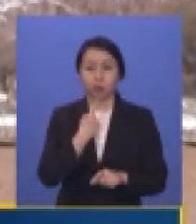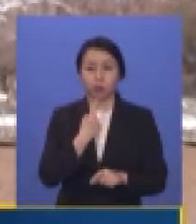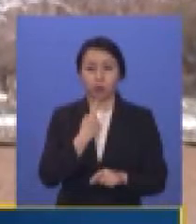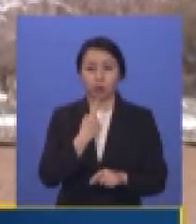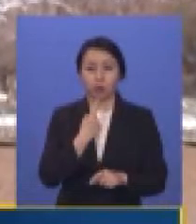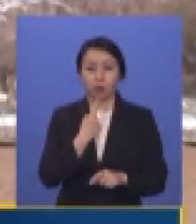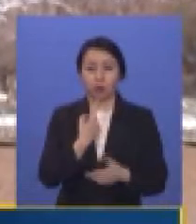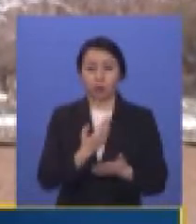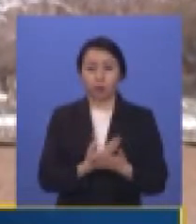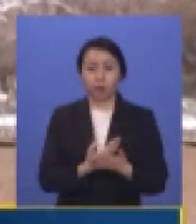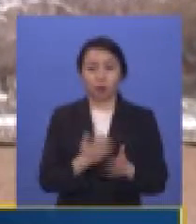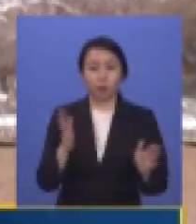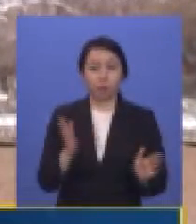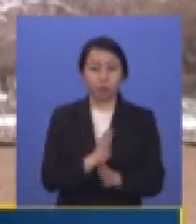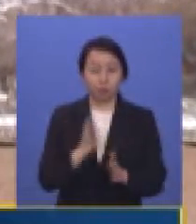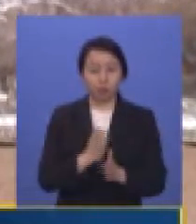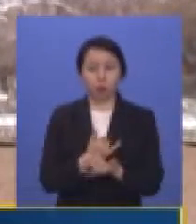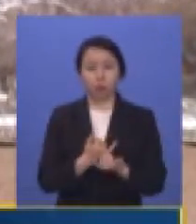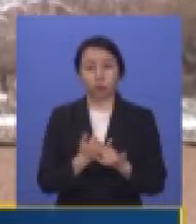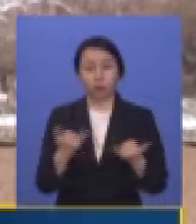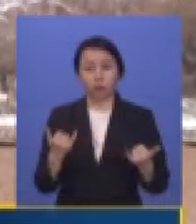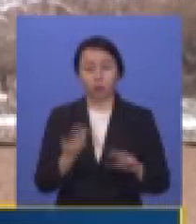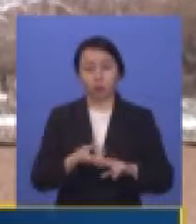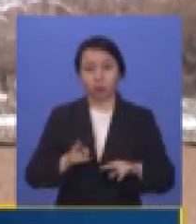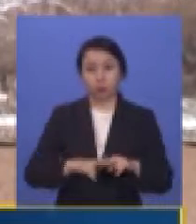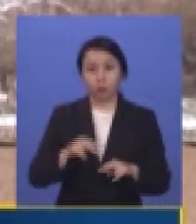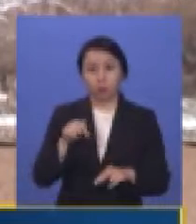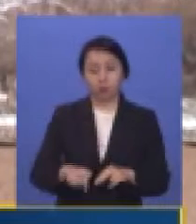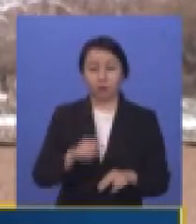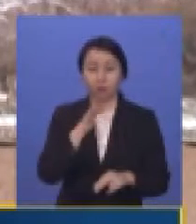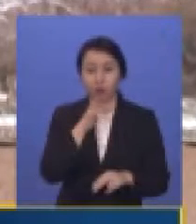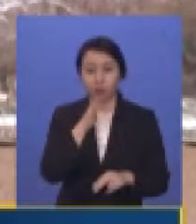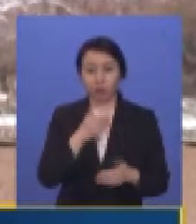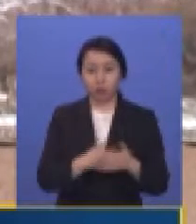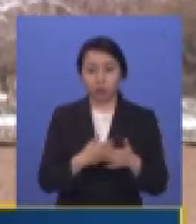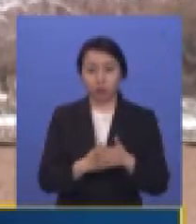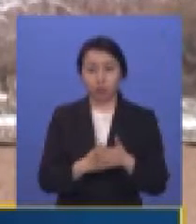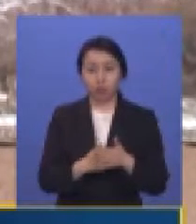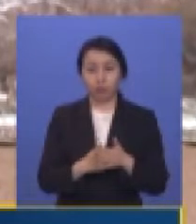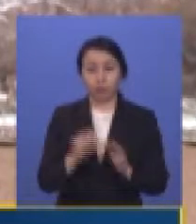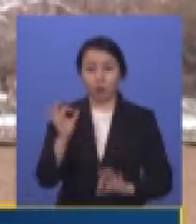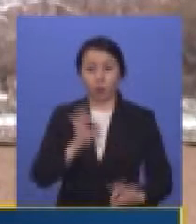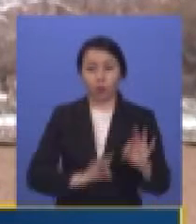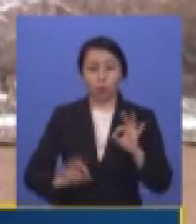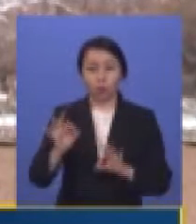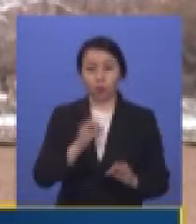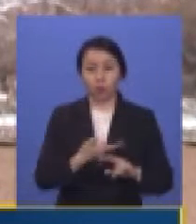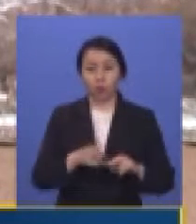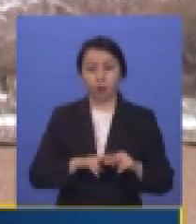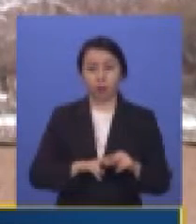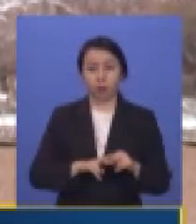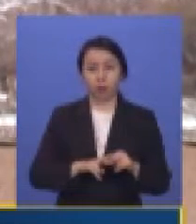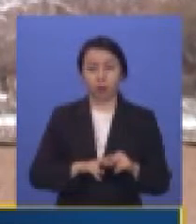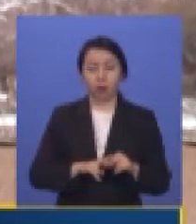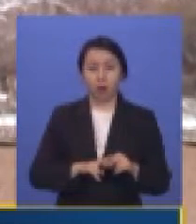в плане погодных условий, так как у них в это время ближе к осени, получается, поэтому в пасмурную